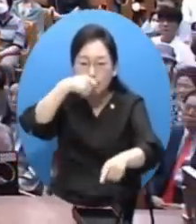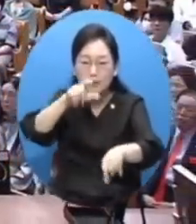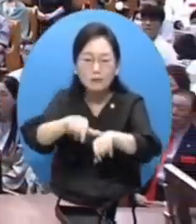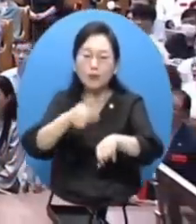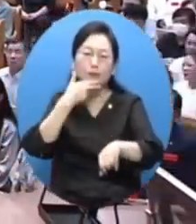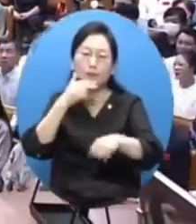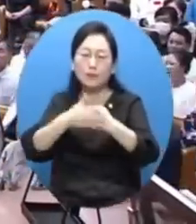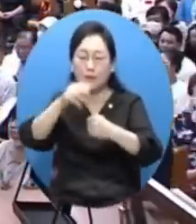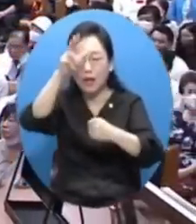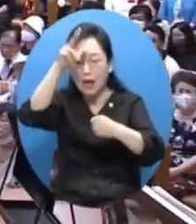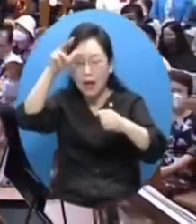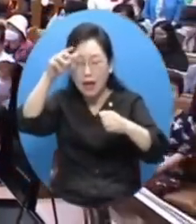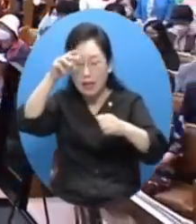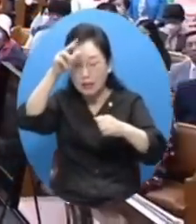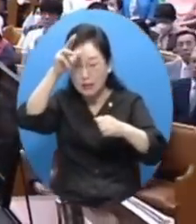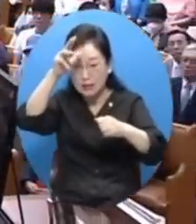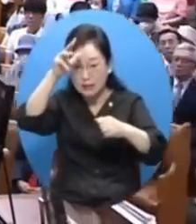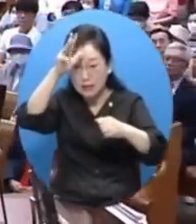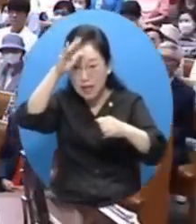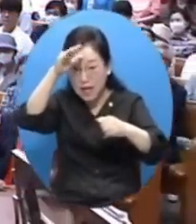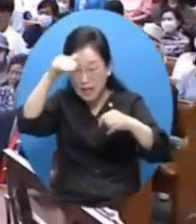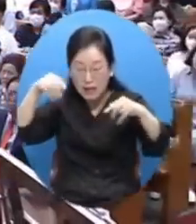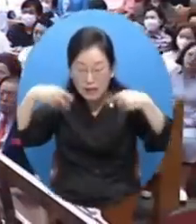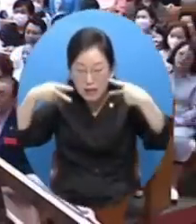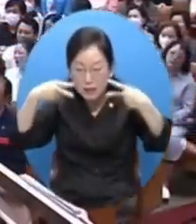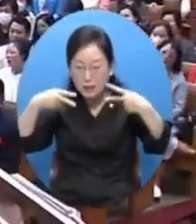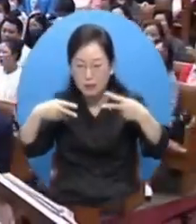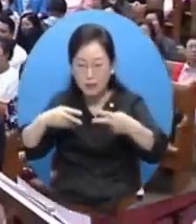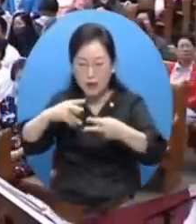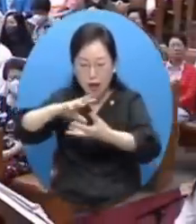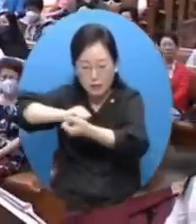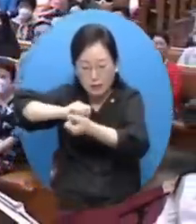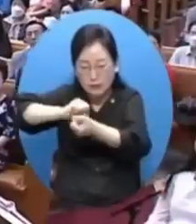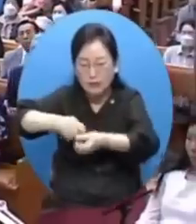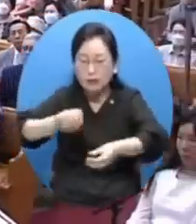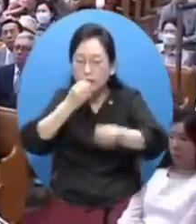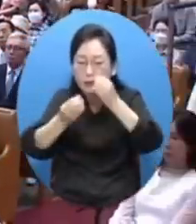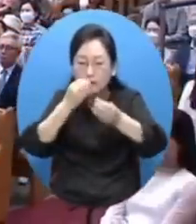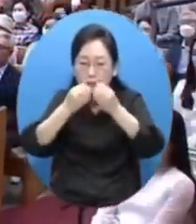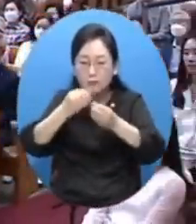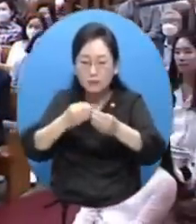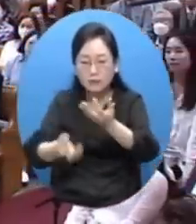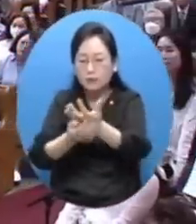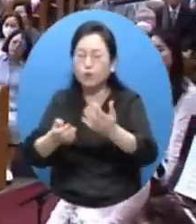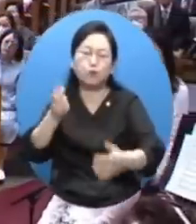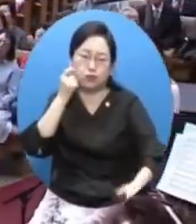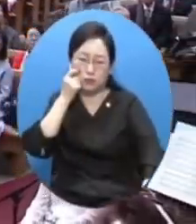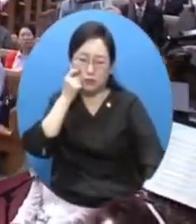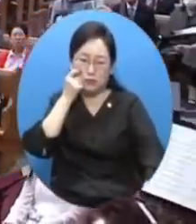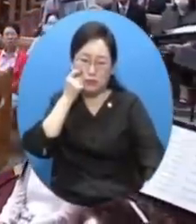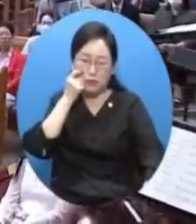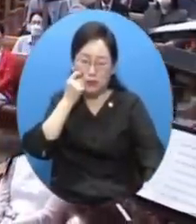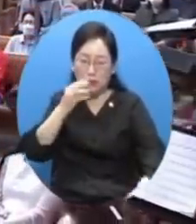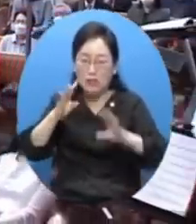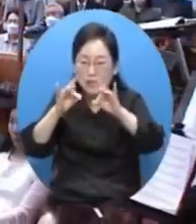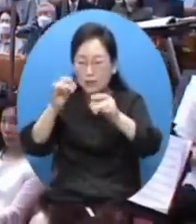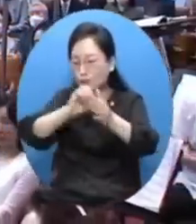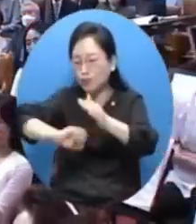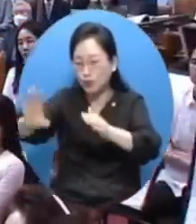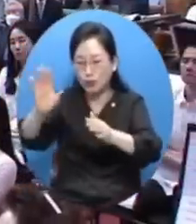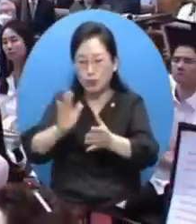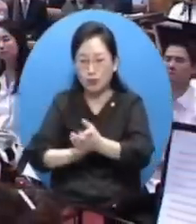라면 생라면 갖다가 꺼내서 부숴 먹고 그걸로 수술하고 스프만 계속 버리고 생라면을